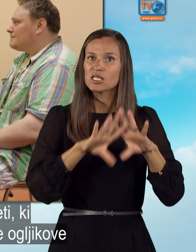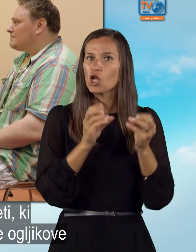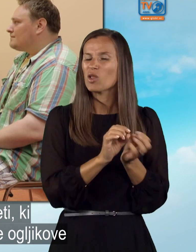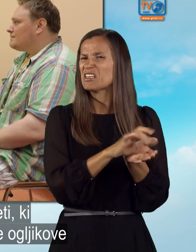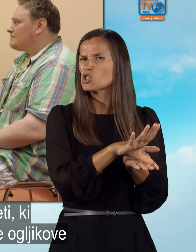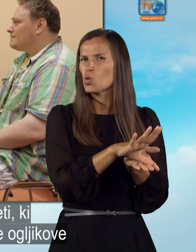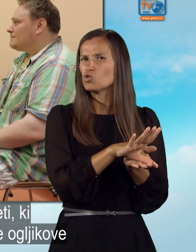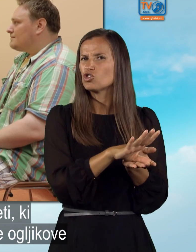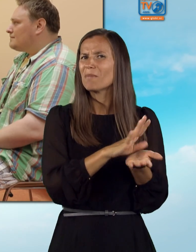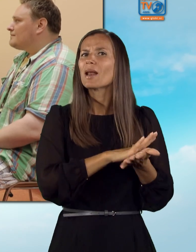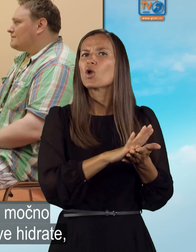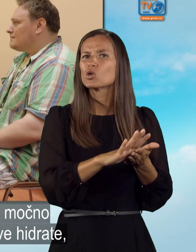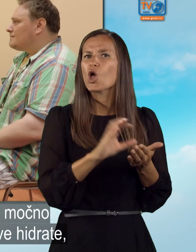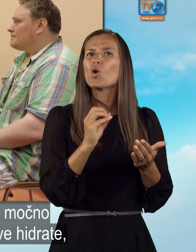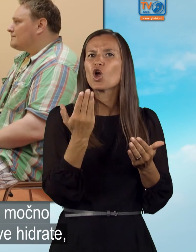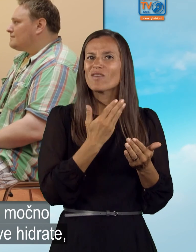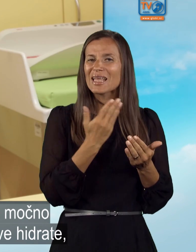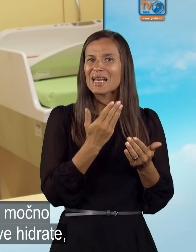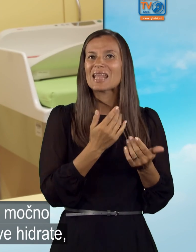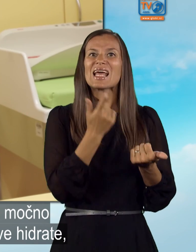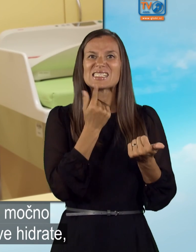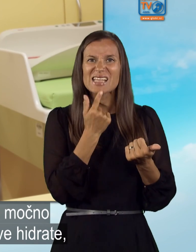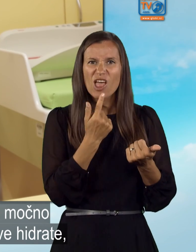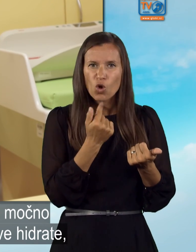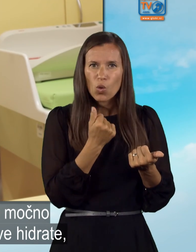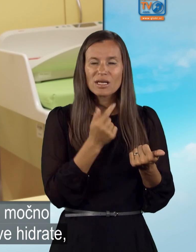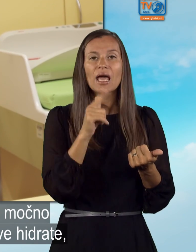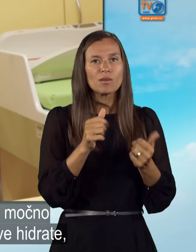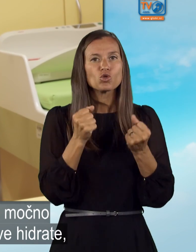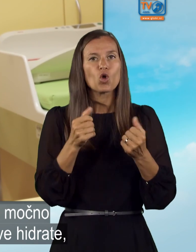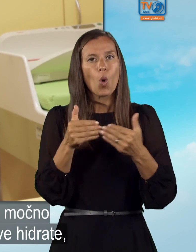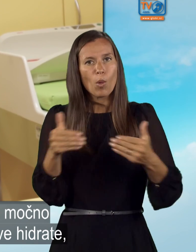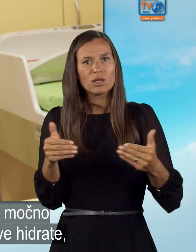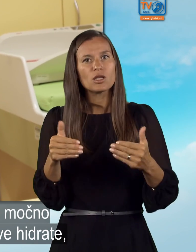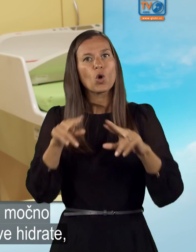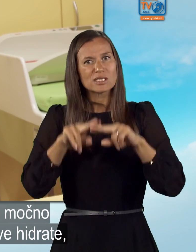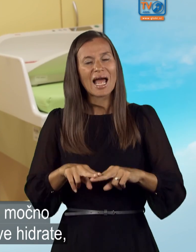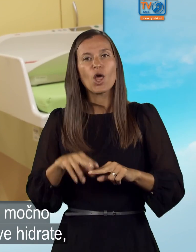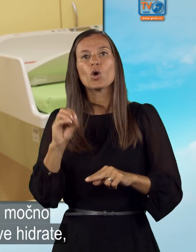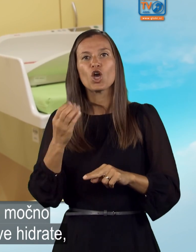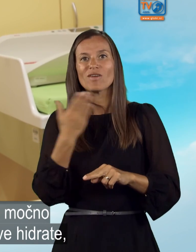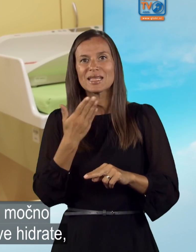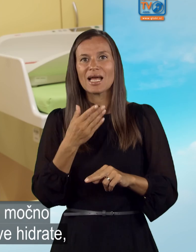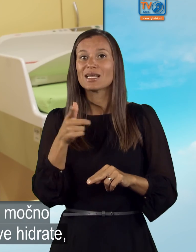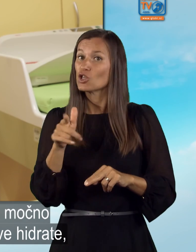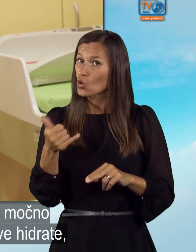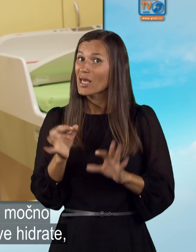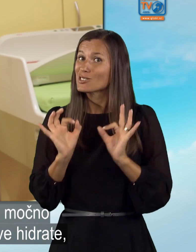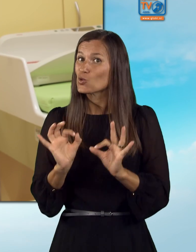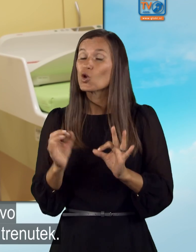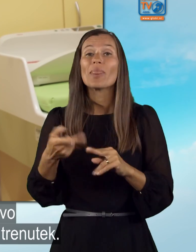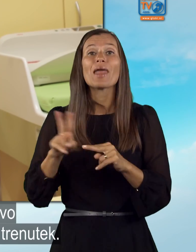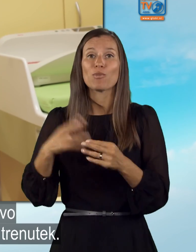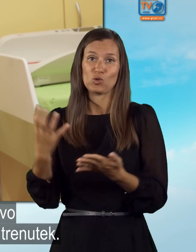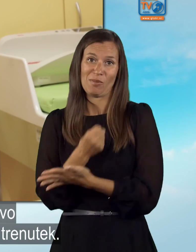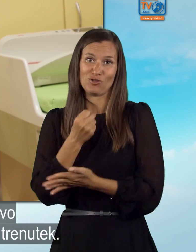celoti izključi preproste ogljikove hidrate, predvsem sladkorje, in močno omeji vse ostale ogljikove hidrate, potem je to gotovo